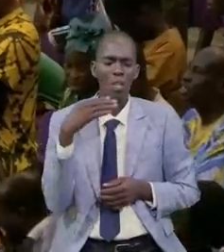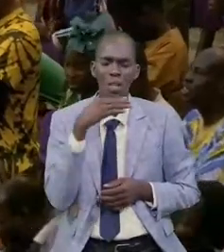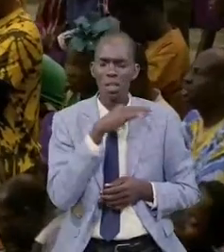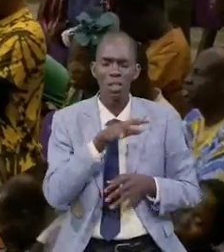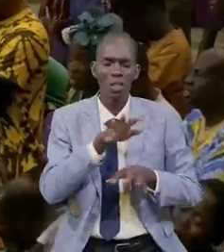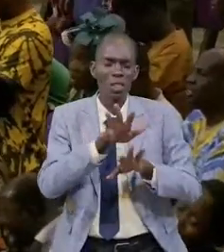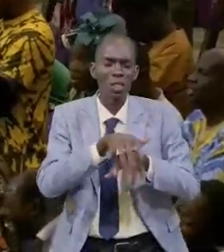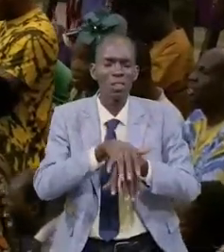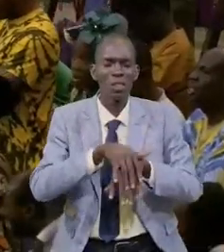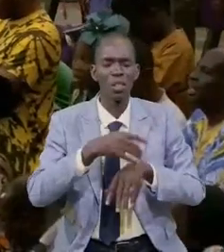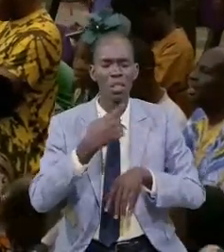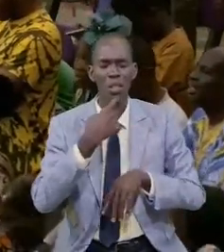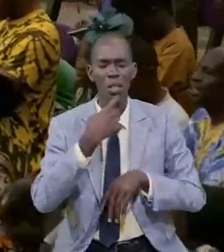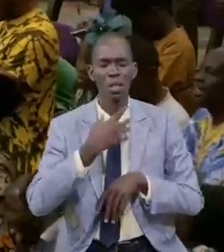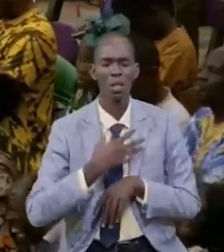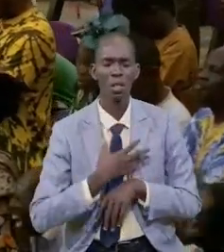langue